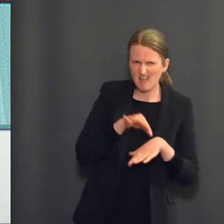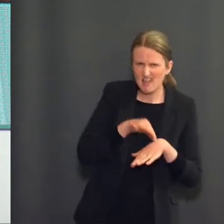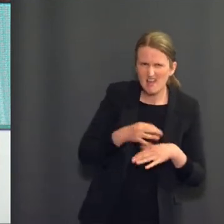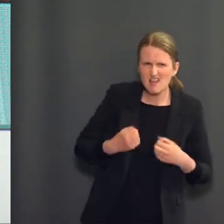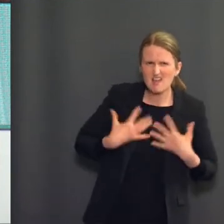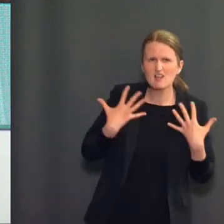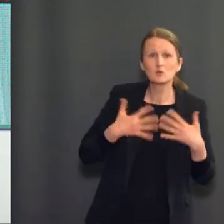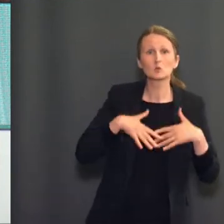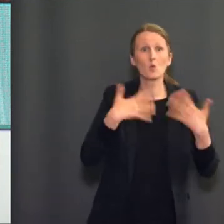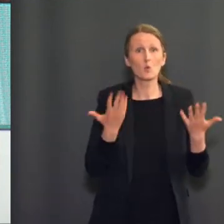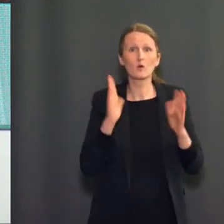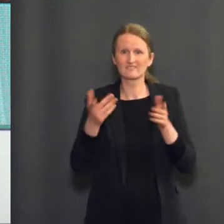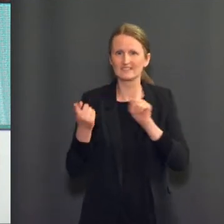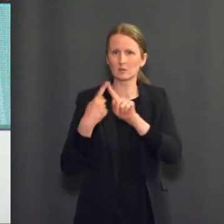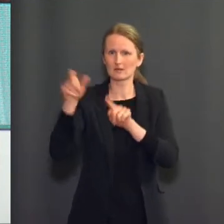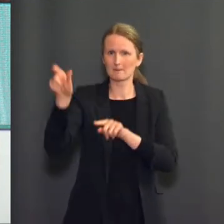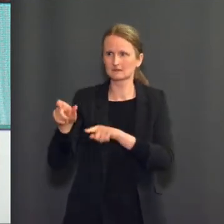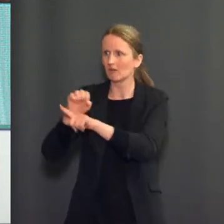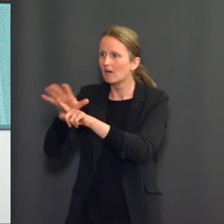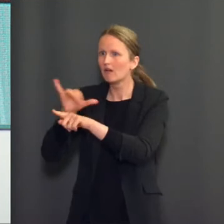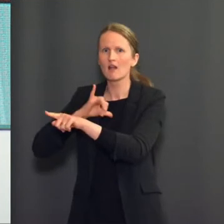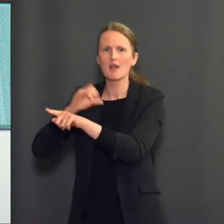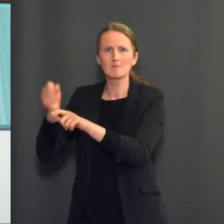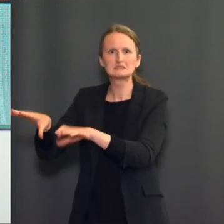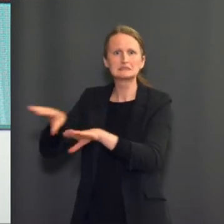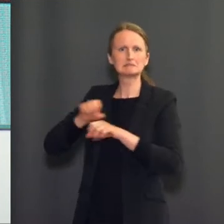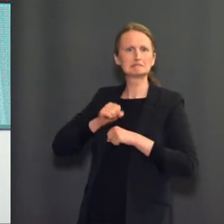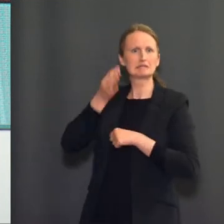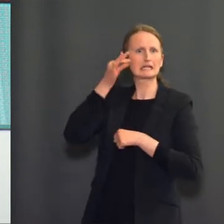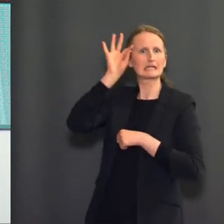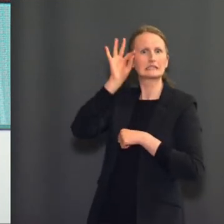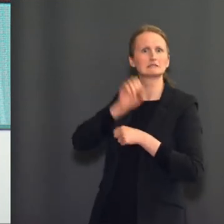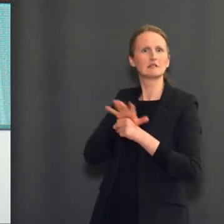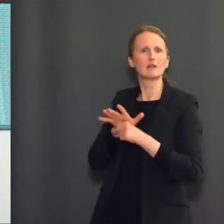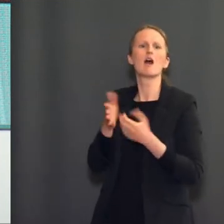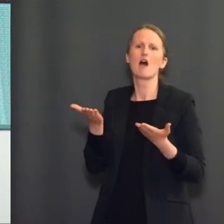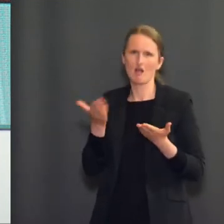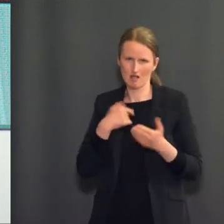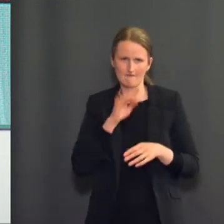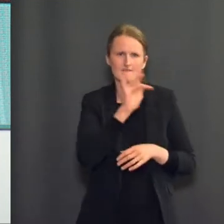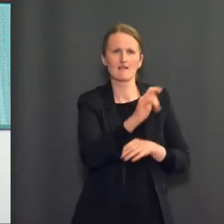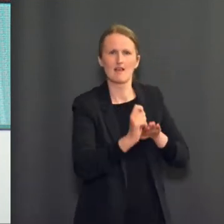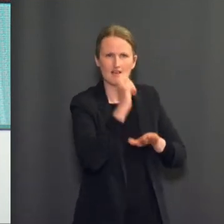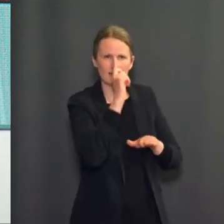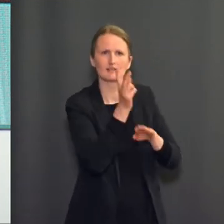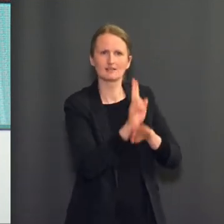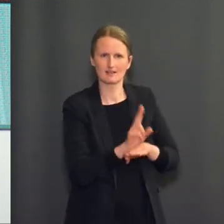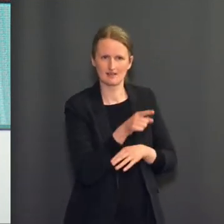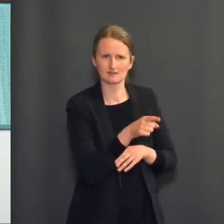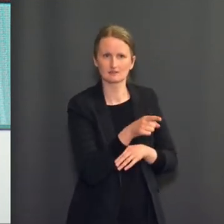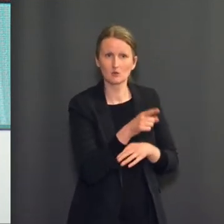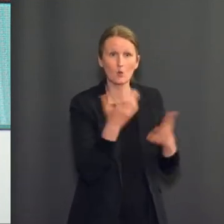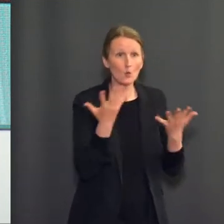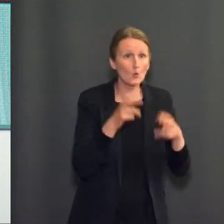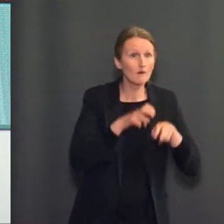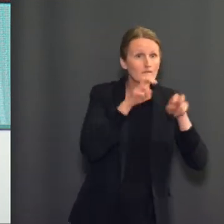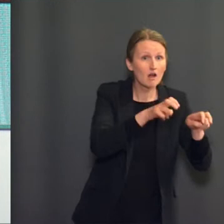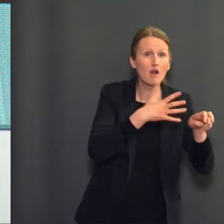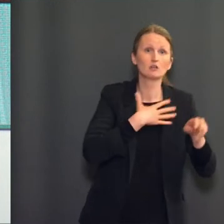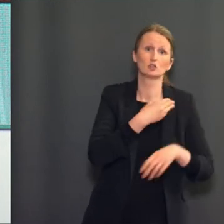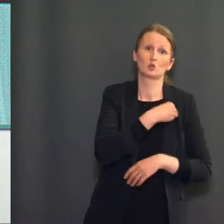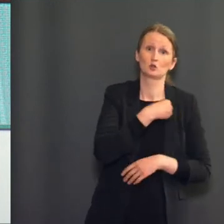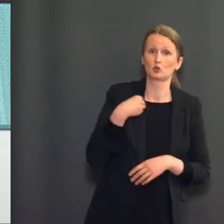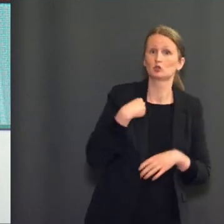sont effectués par le médecin généraliste ou dans un centre de testing. Le labo envoie alors les résultats dans